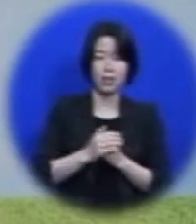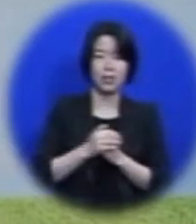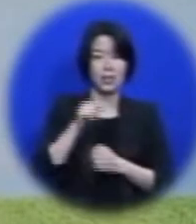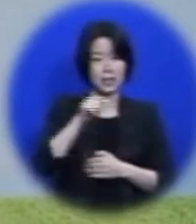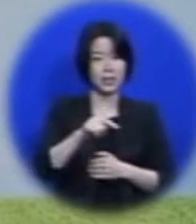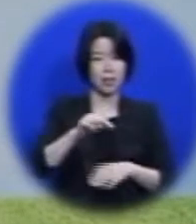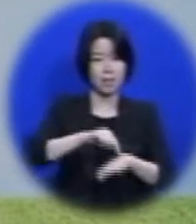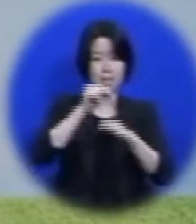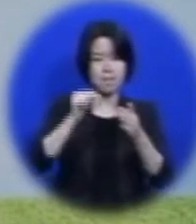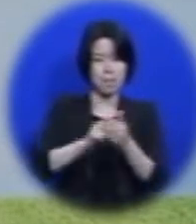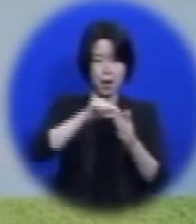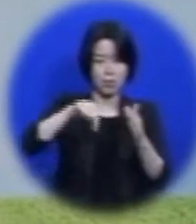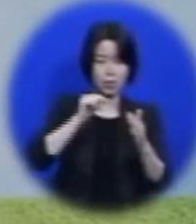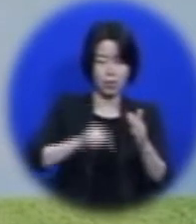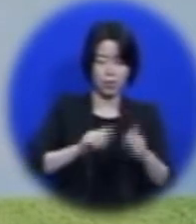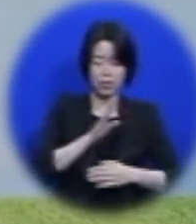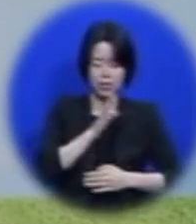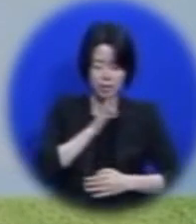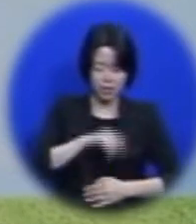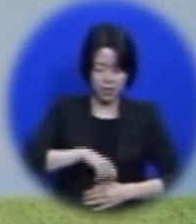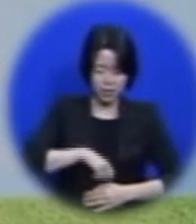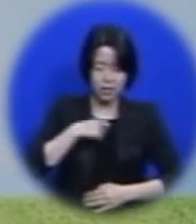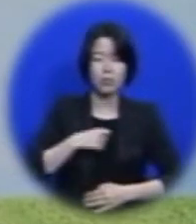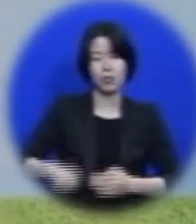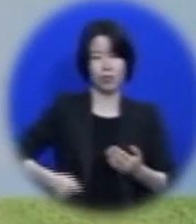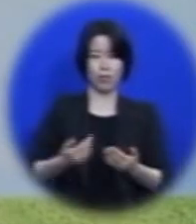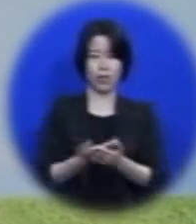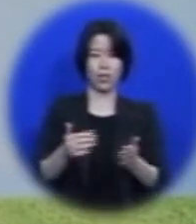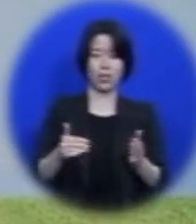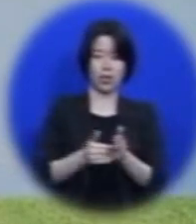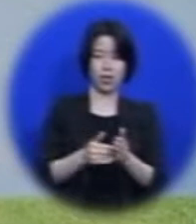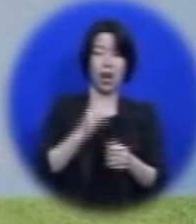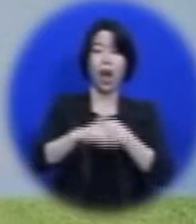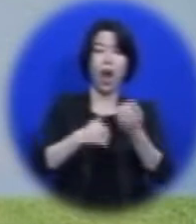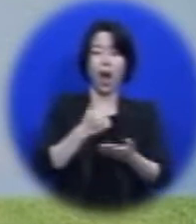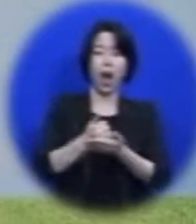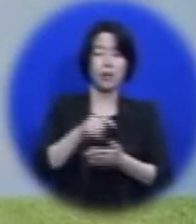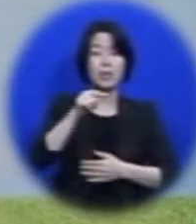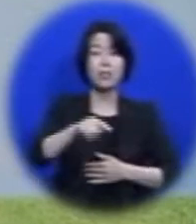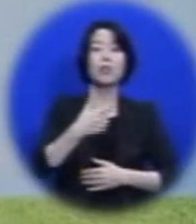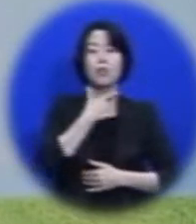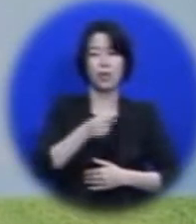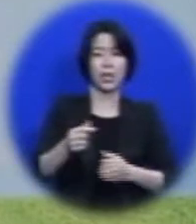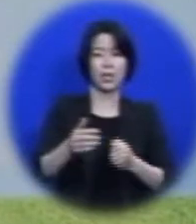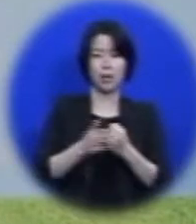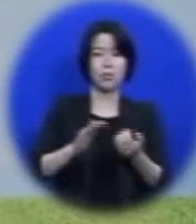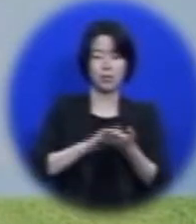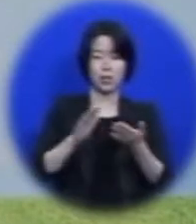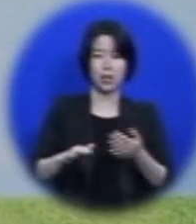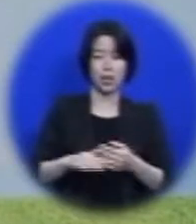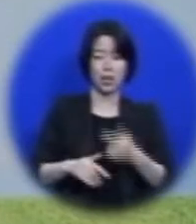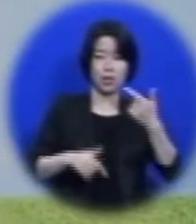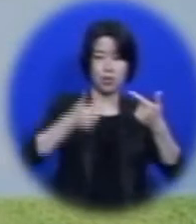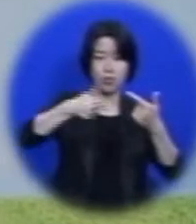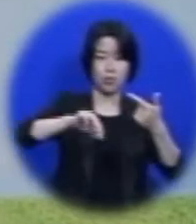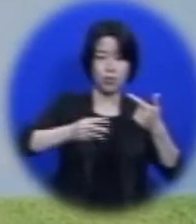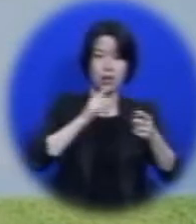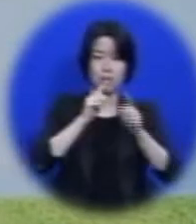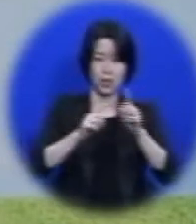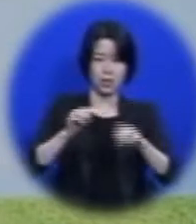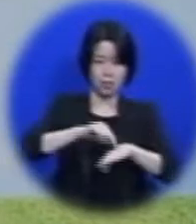그는 마음속으로 진실이 회개했습니다. 하나님이 그것을 원하시니까. 6절 말씀해